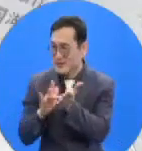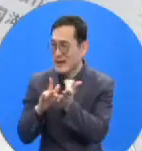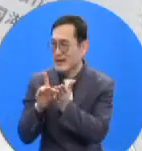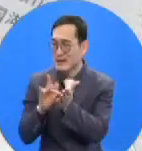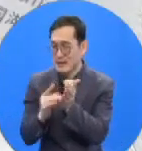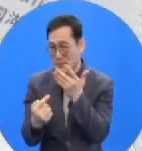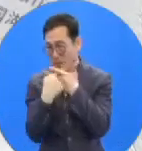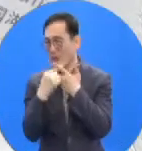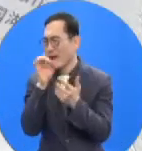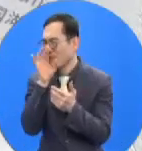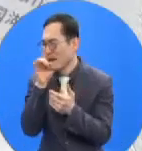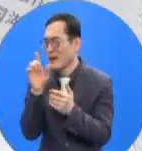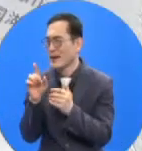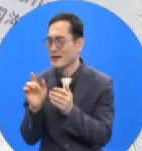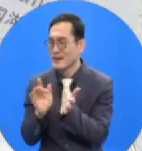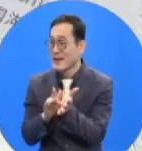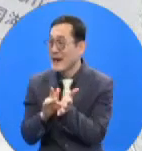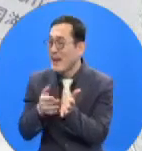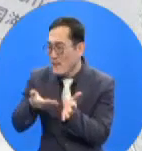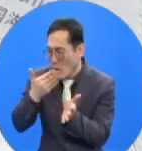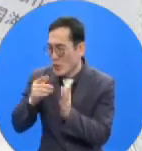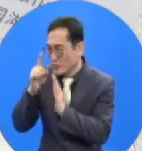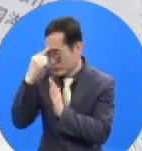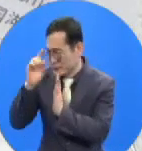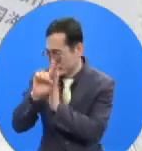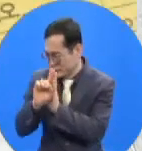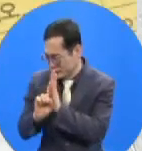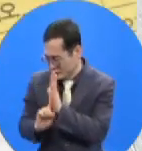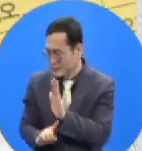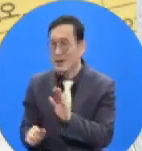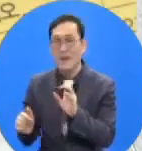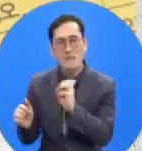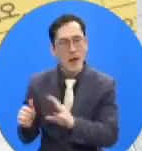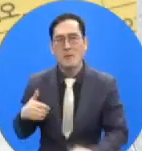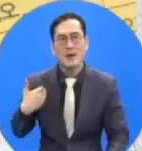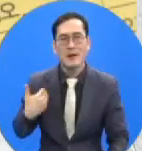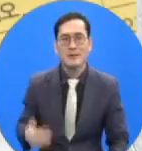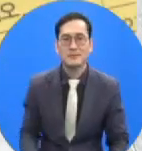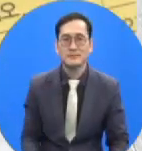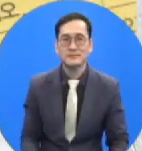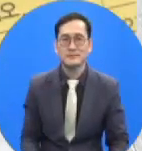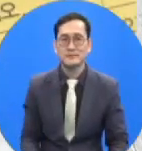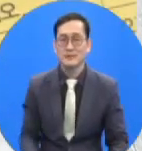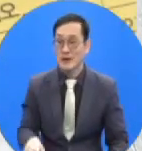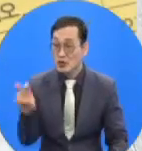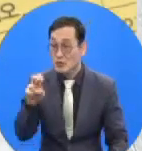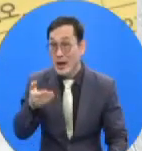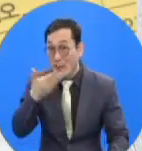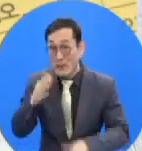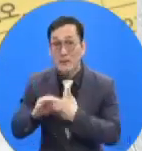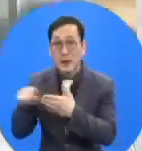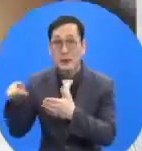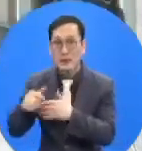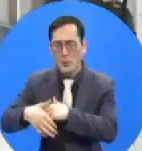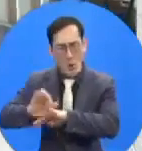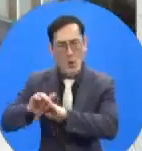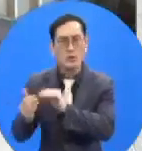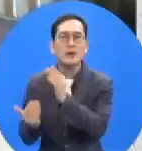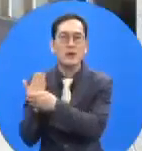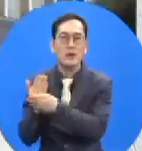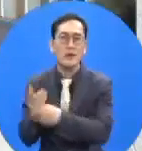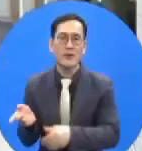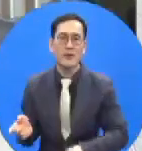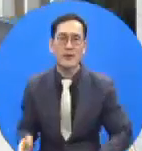일단 해열제 20알이나 먹은 부작용 있거든요. 아 그래요? 예, 그러니까 대표적으로 두 가지 계열이 있는데 아세타미노펜 계열 같은